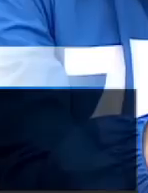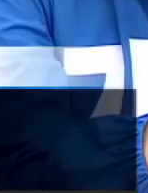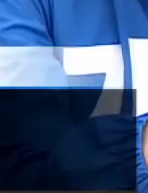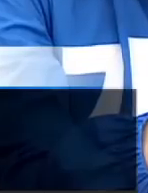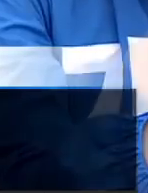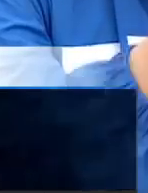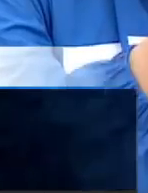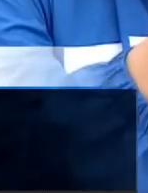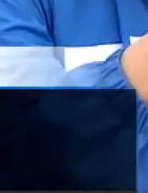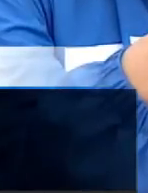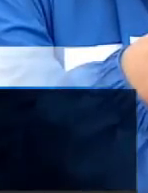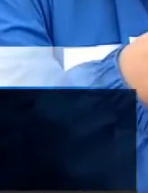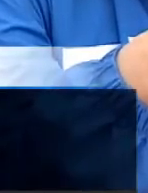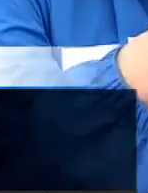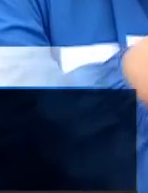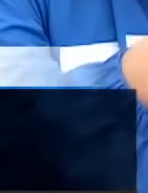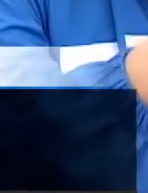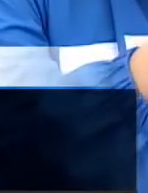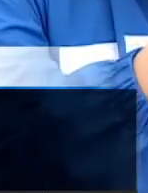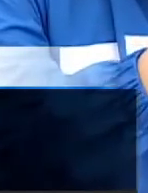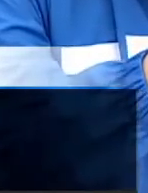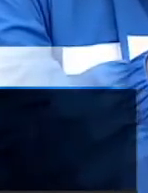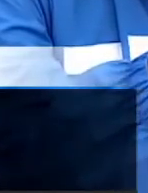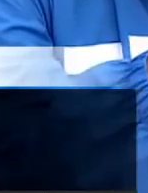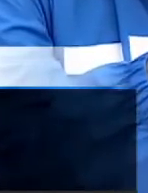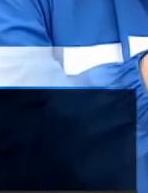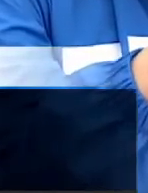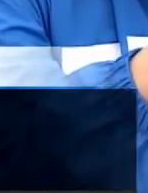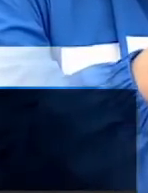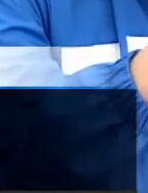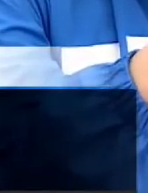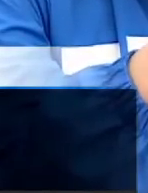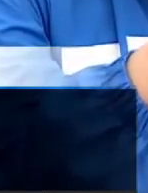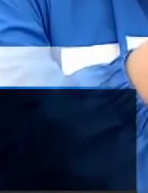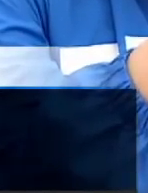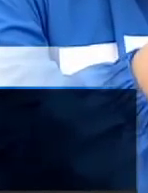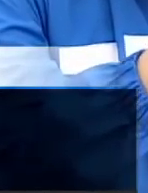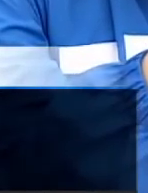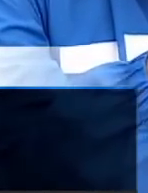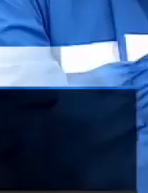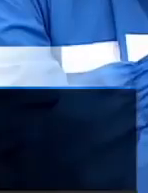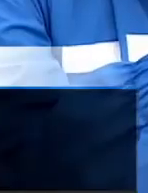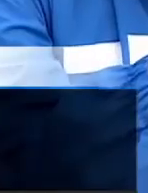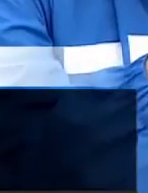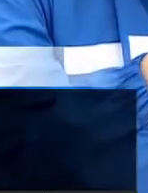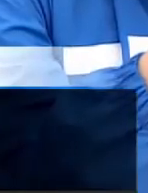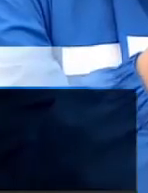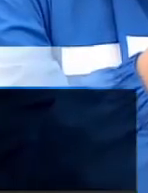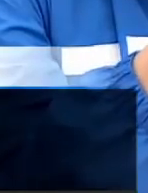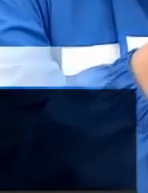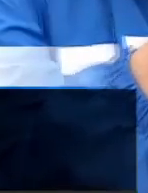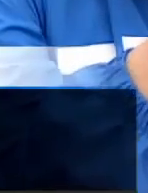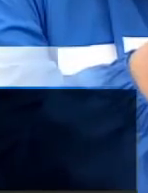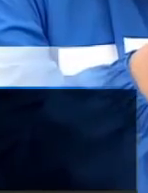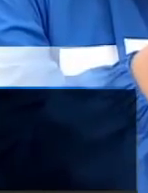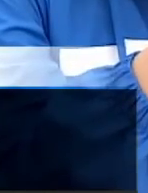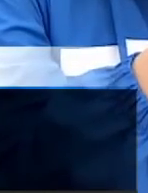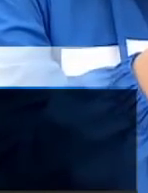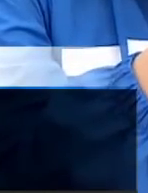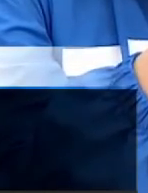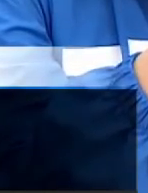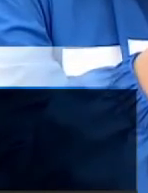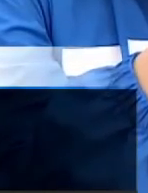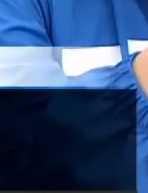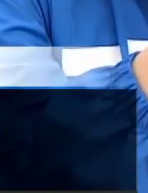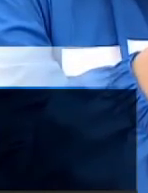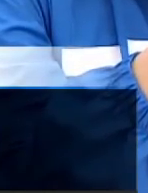있는 모습입니다. 백조를 만들어서 쓰자라고 하는 구상은 그야말로 대학교 2학년생들의 레포트